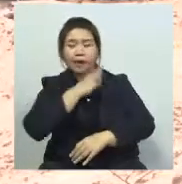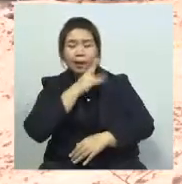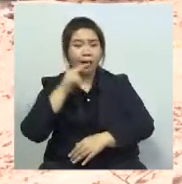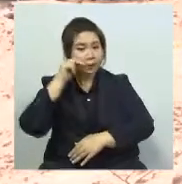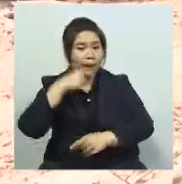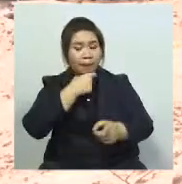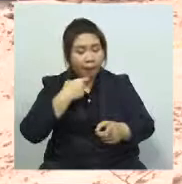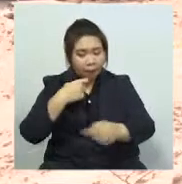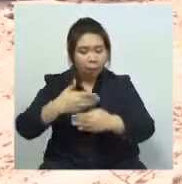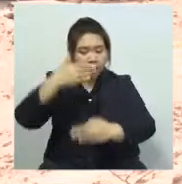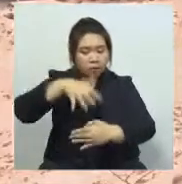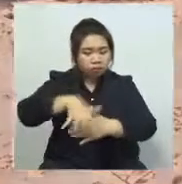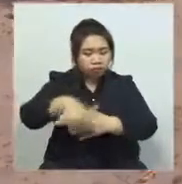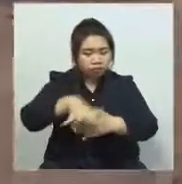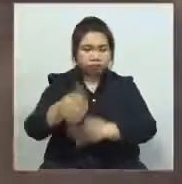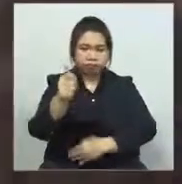งค่ะ